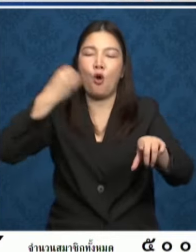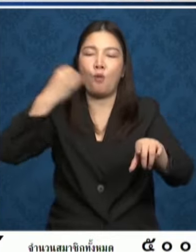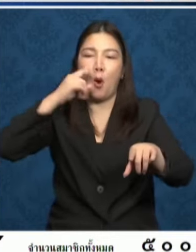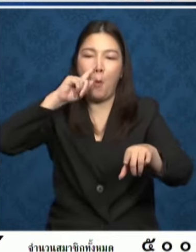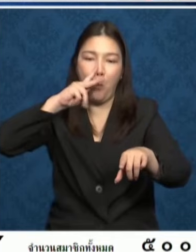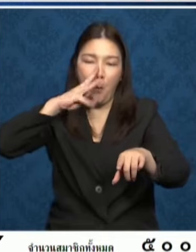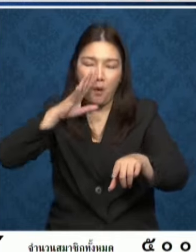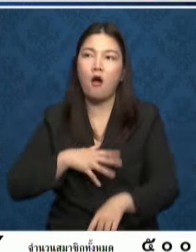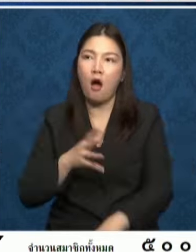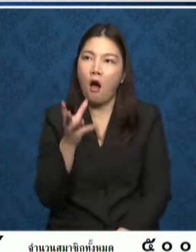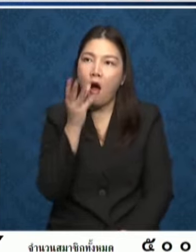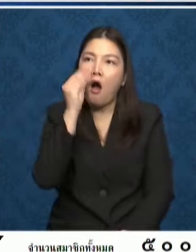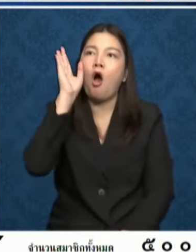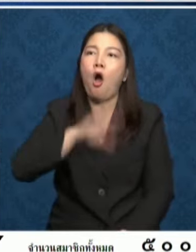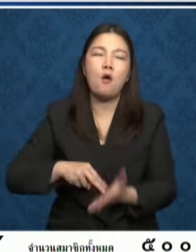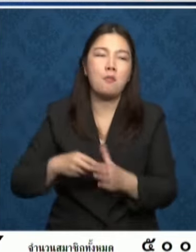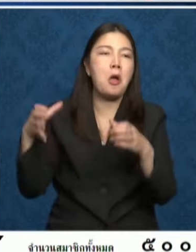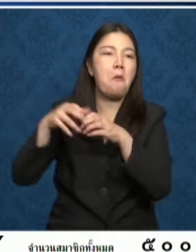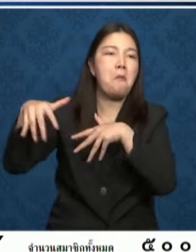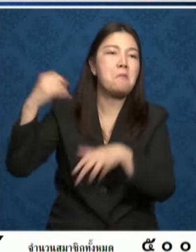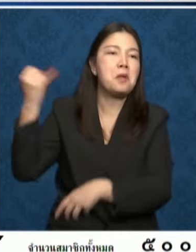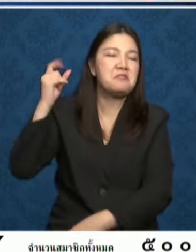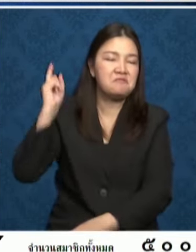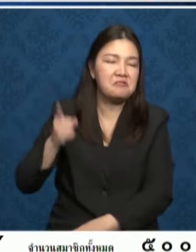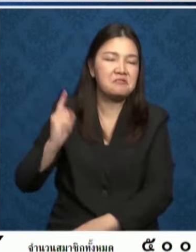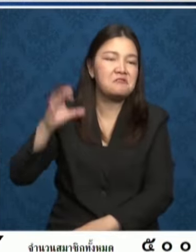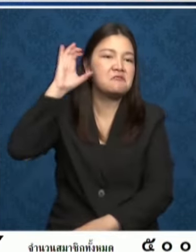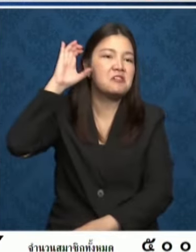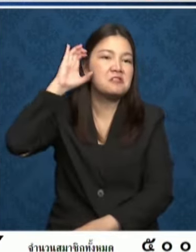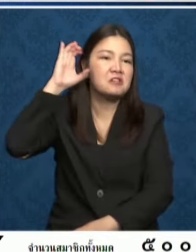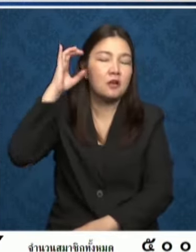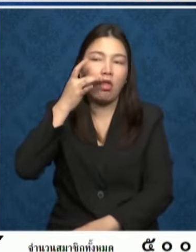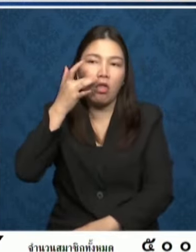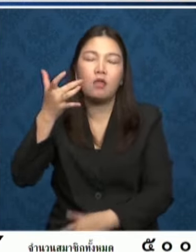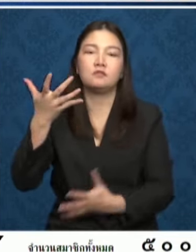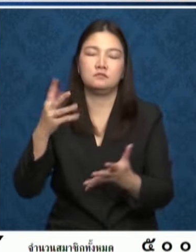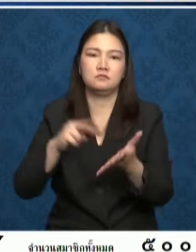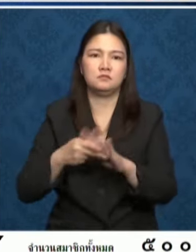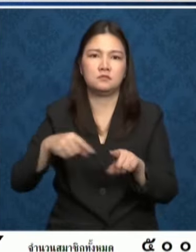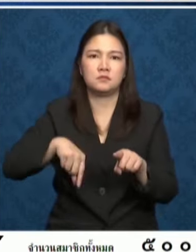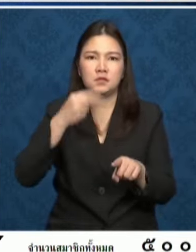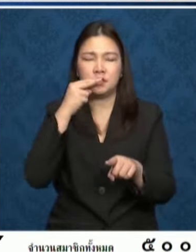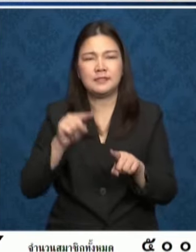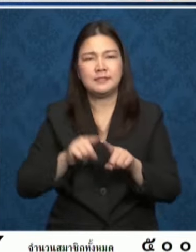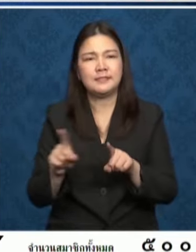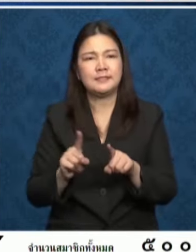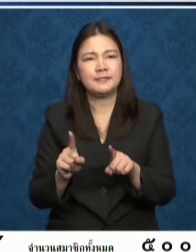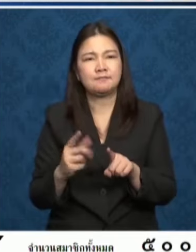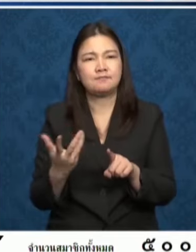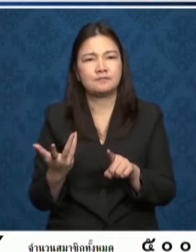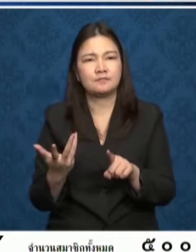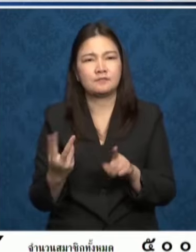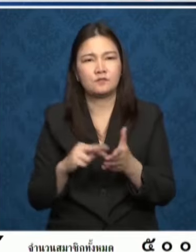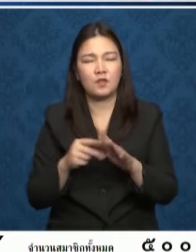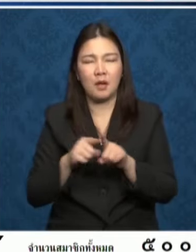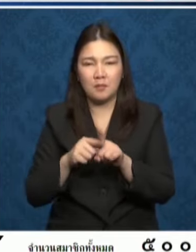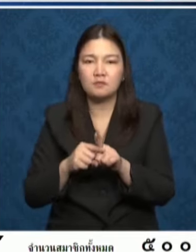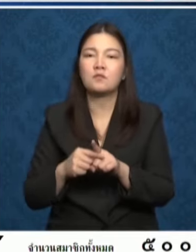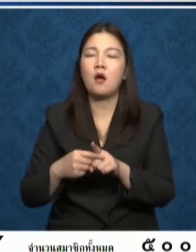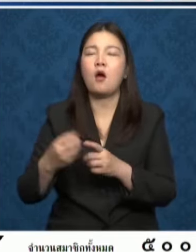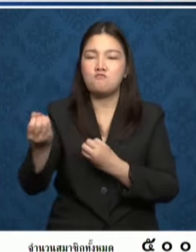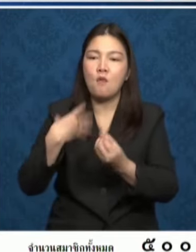ให้มีสภาพที่เรียกว่าเกนหรือการแทรกซึมหรือในภาษาไทยเราจะเรียกว่าฝังเข้ากระดูก